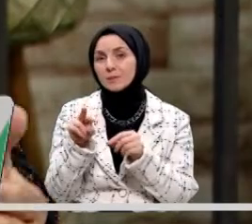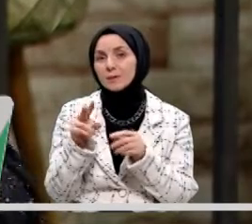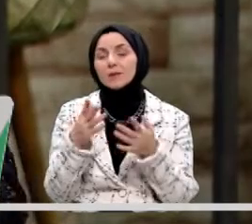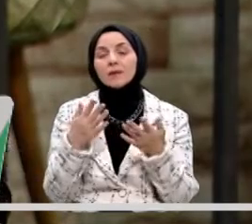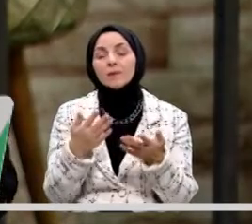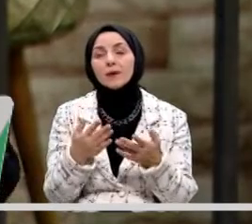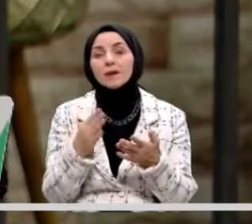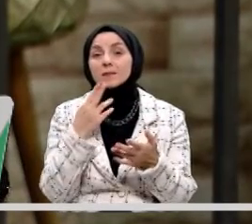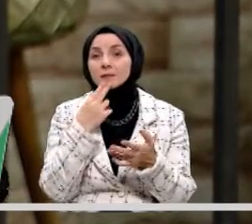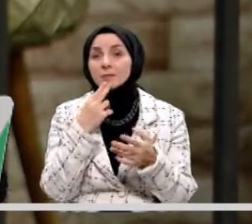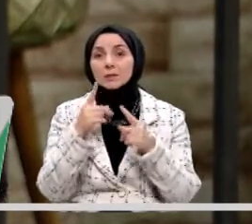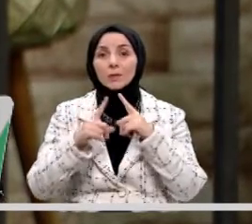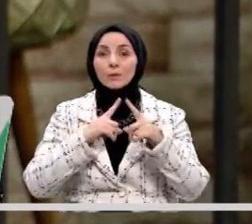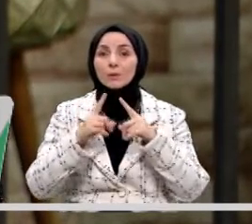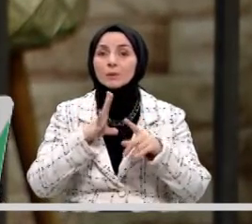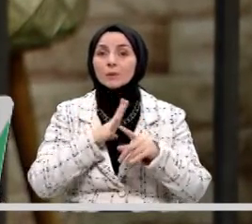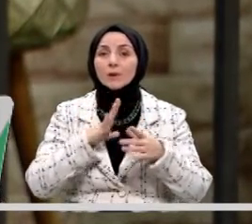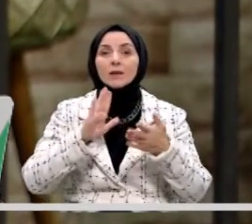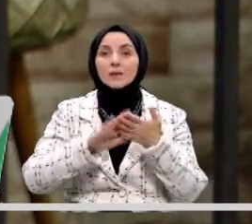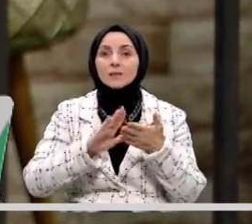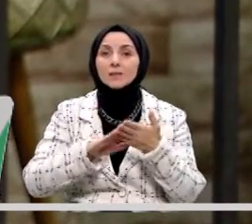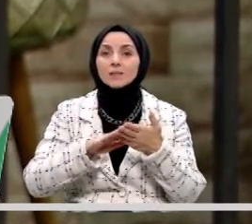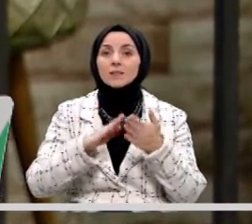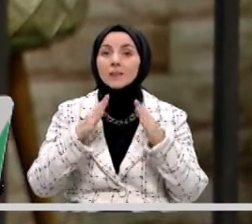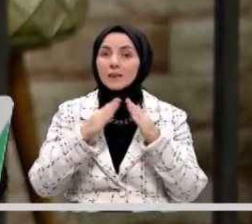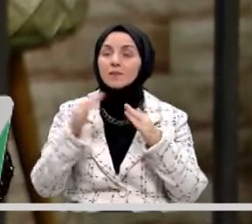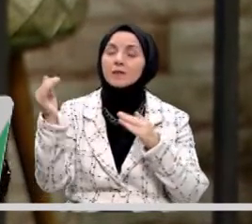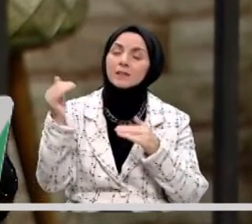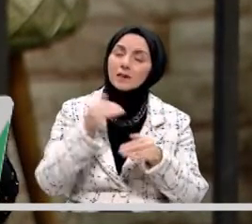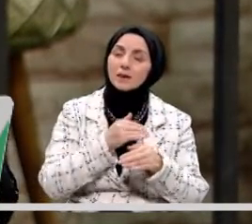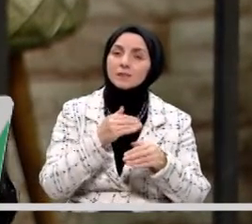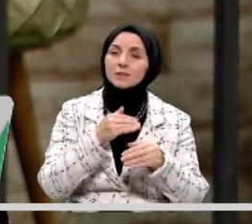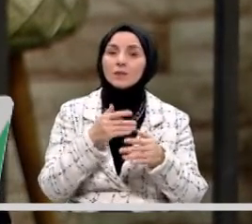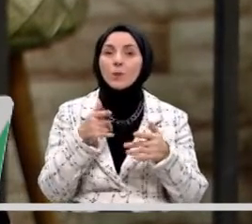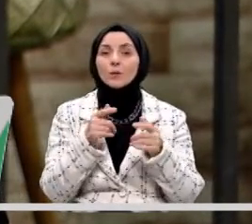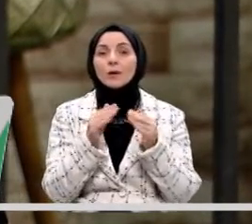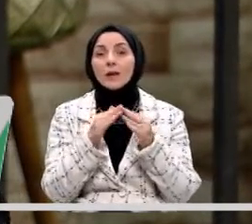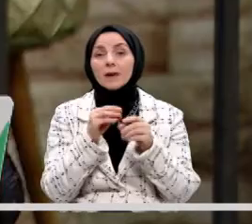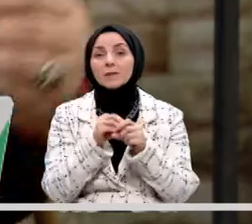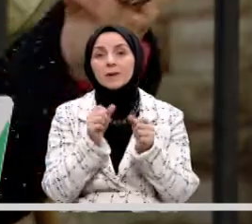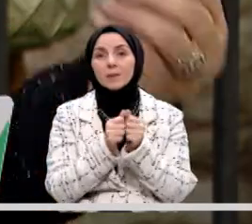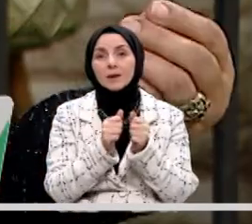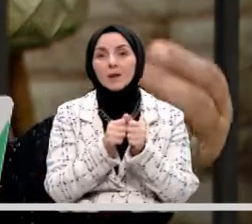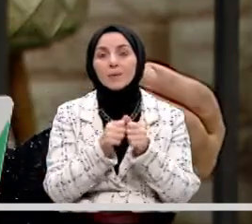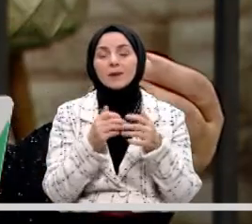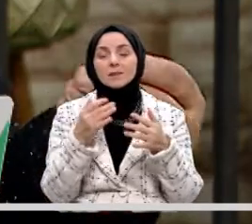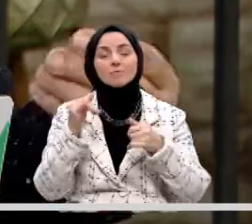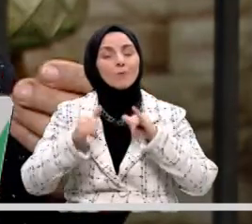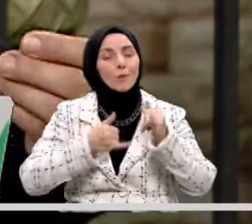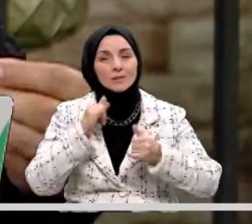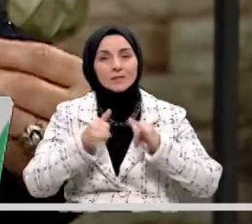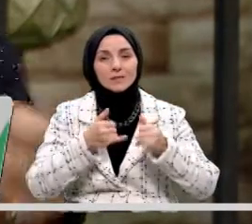etsin çocukları orada bir evine davet etsin onlarla arkadaşlık kurmaya başlamışlar sonra Evet orada başlasın sonra Anne evde